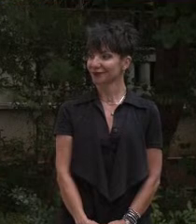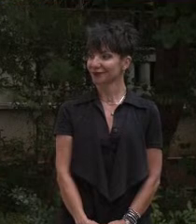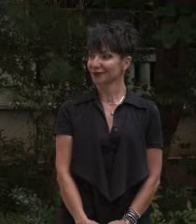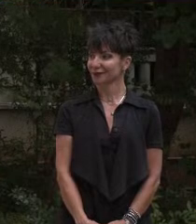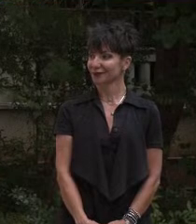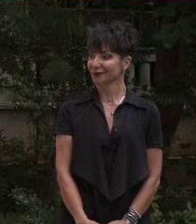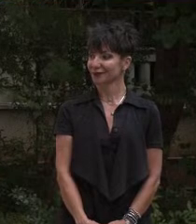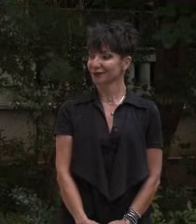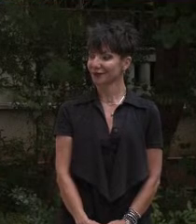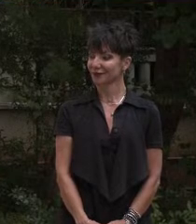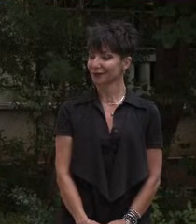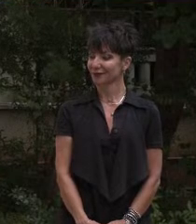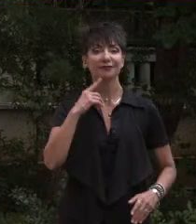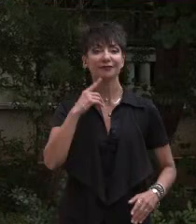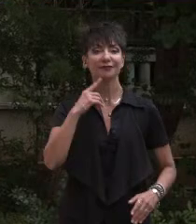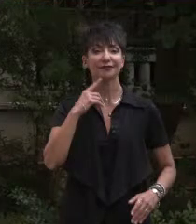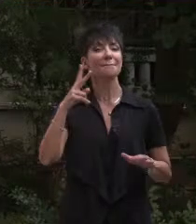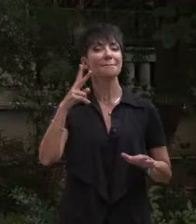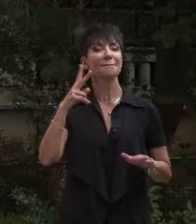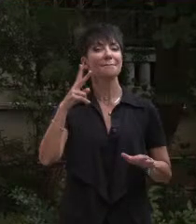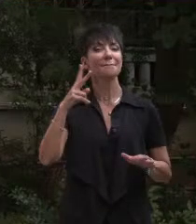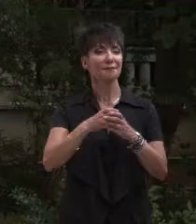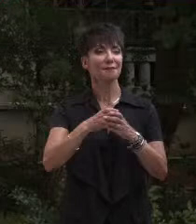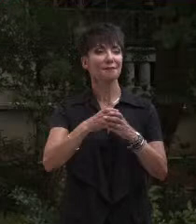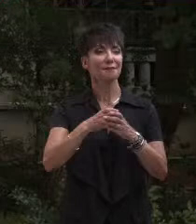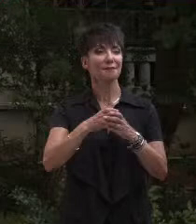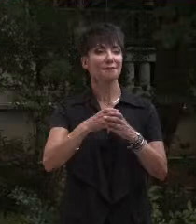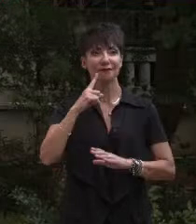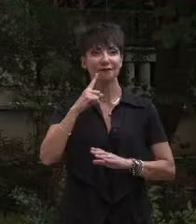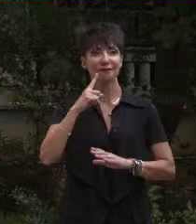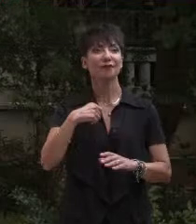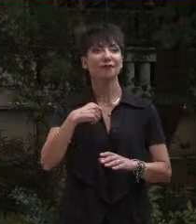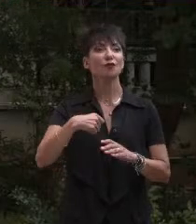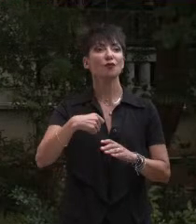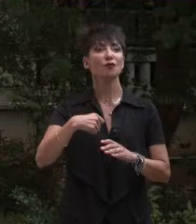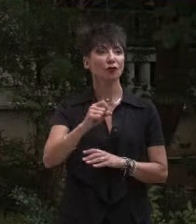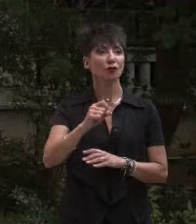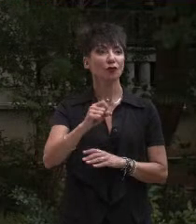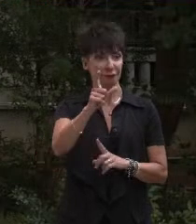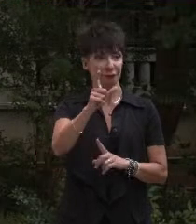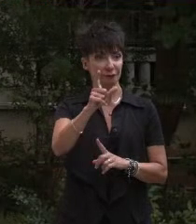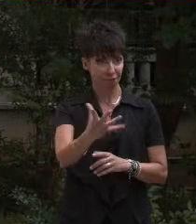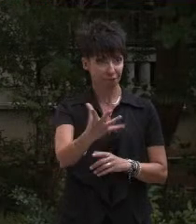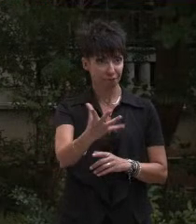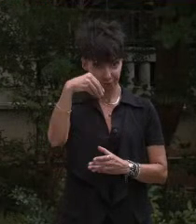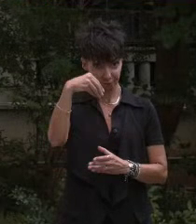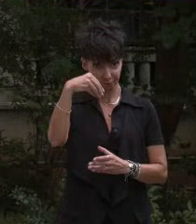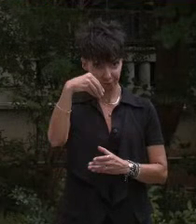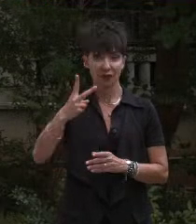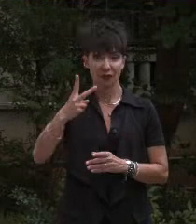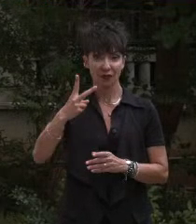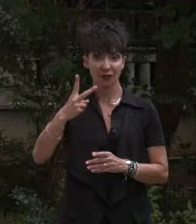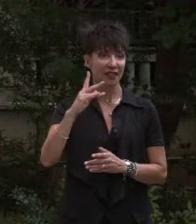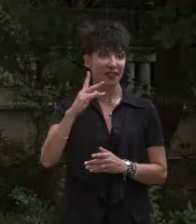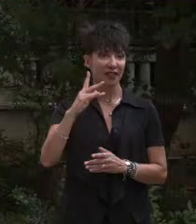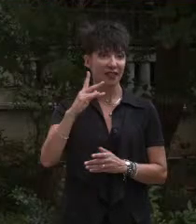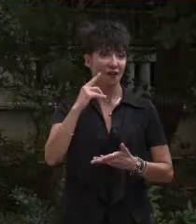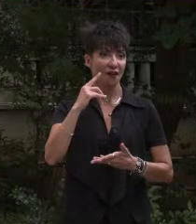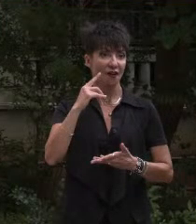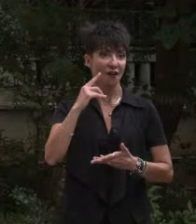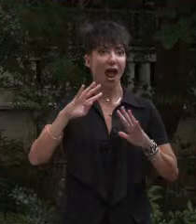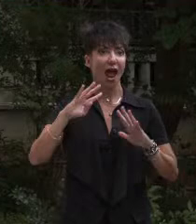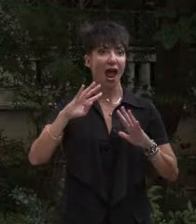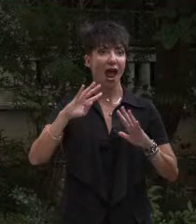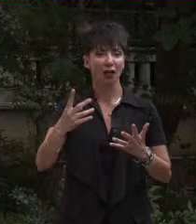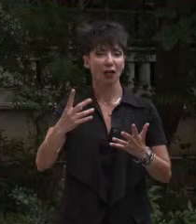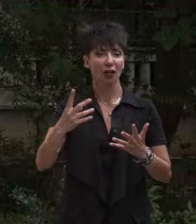Από την ΠΑΕ Ατρόμητος, στα πλαίσια της συνεργασίας, τον ποδοσφαιριστή κύριο Μανδά Χρήστο, για να περιμεί το δεύτερο βραβείο για το 1ο Γυμνάσιο Αθηνών,